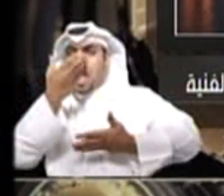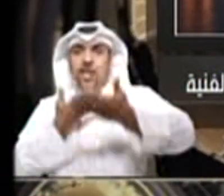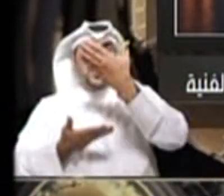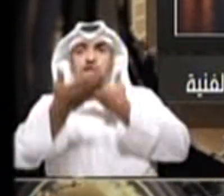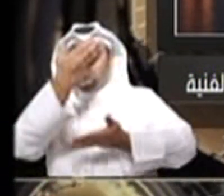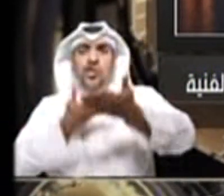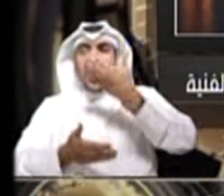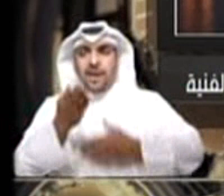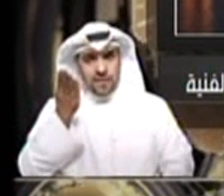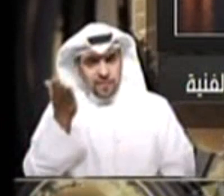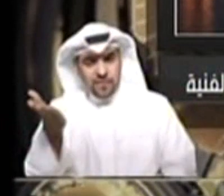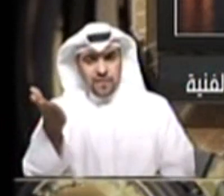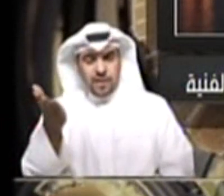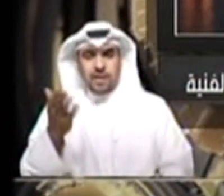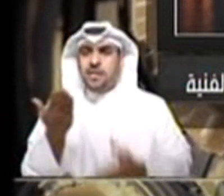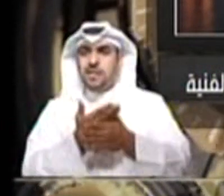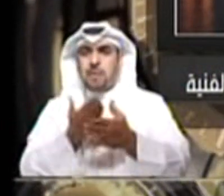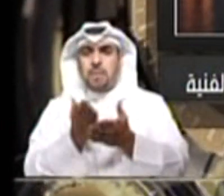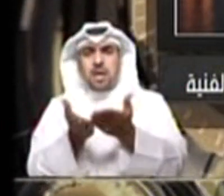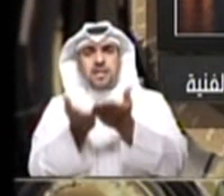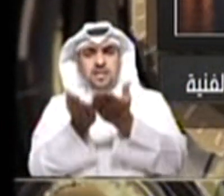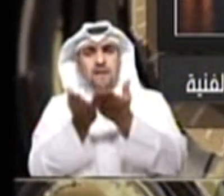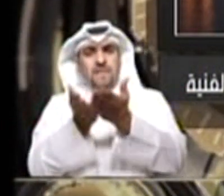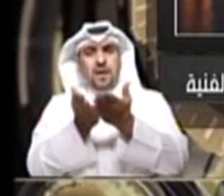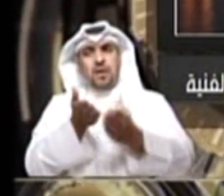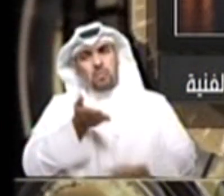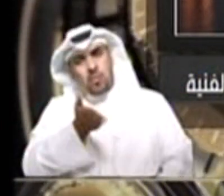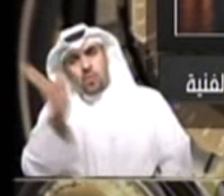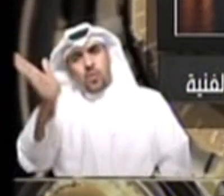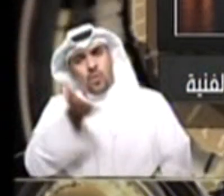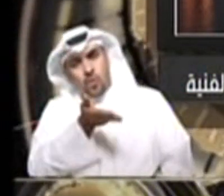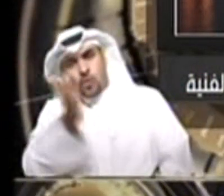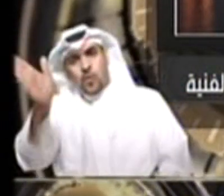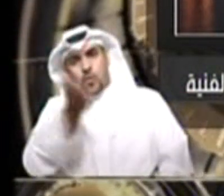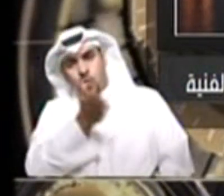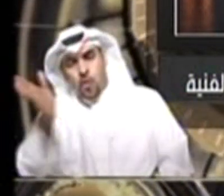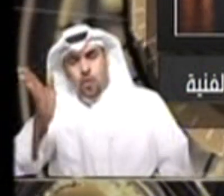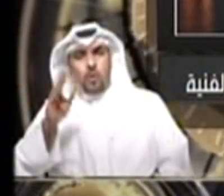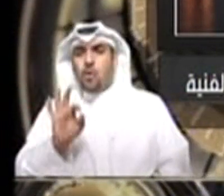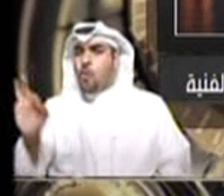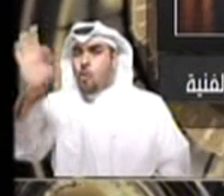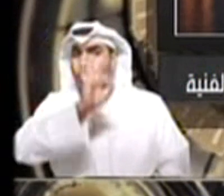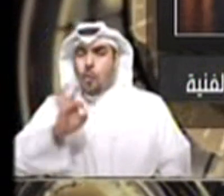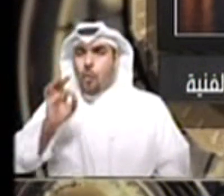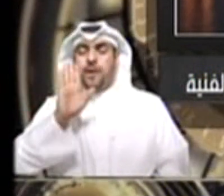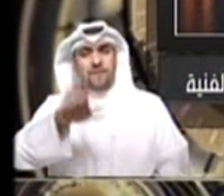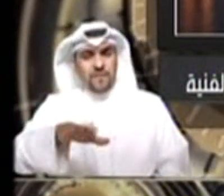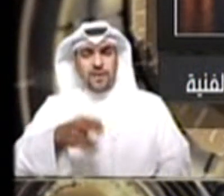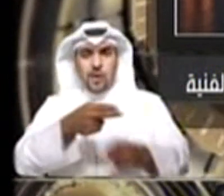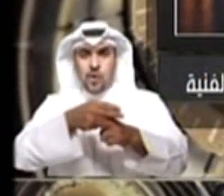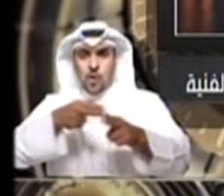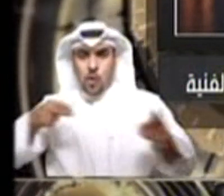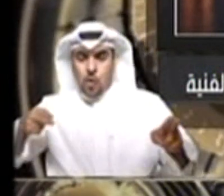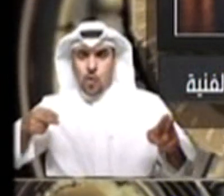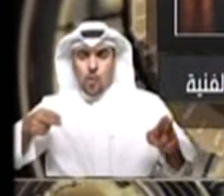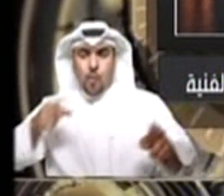عشرات من السفن التجاريه وغيرها تعبر منطقه جون الكويت سواء الى منطقه ميناء الدوحه